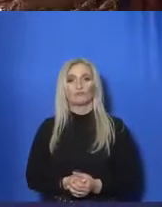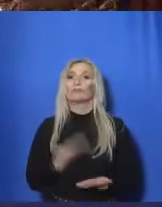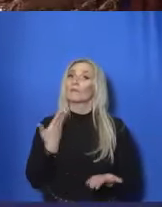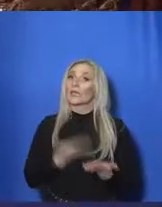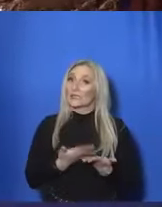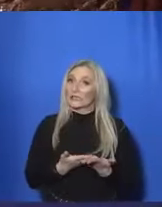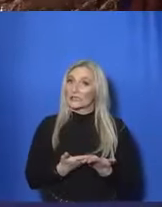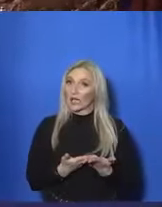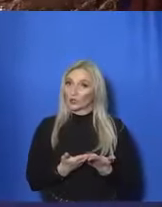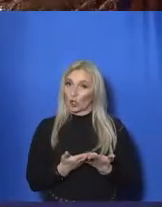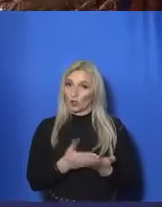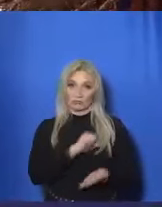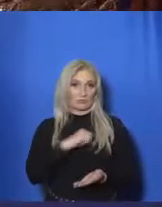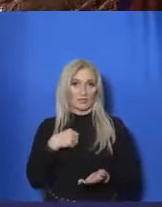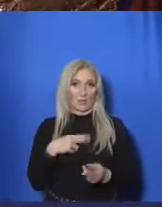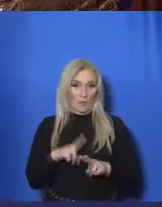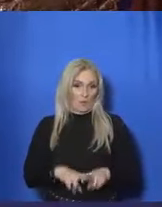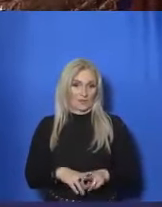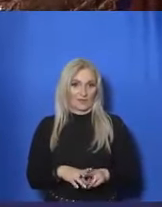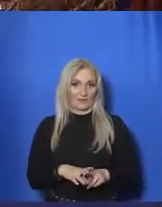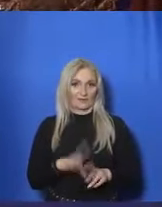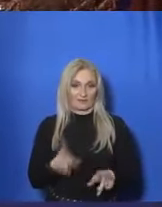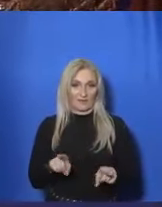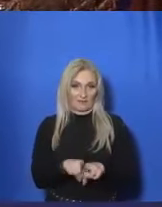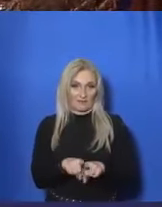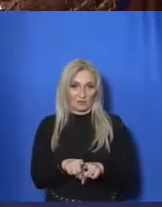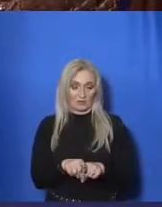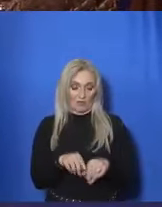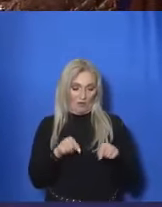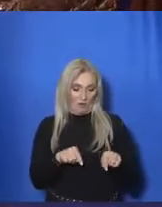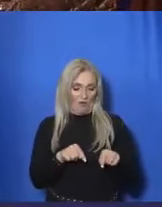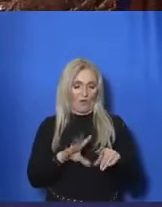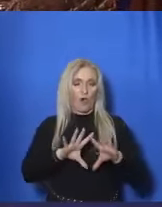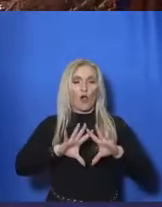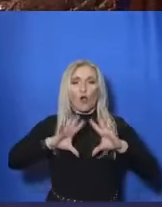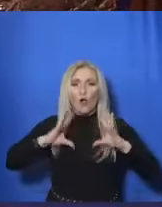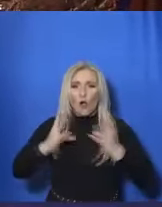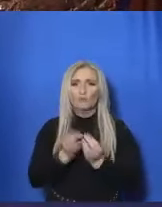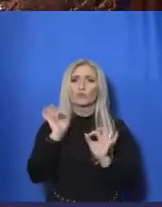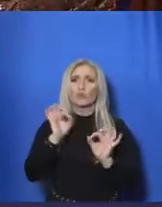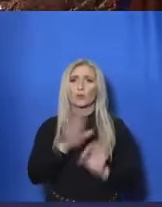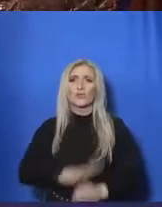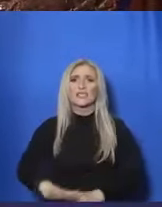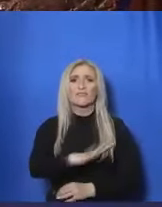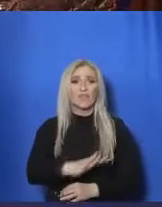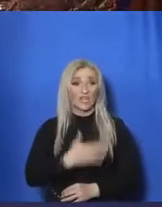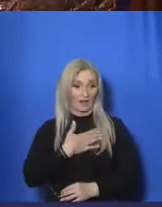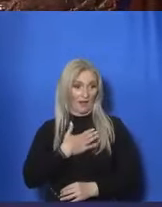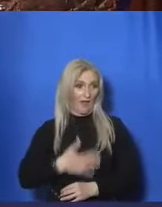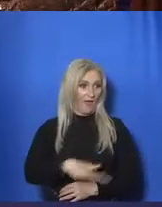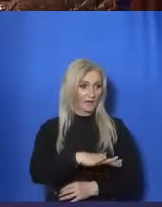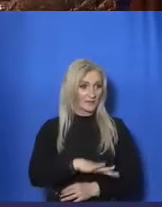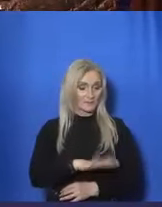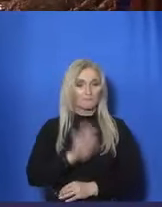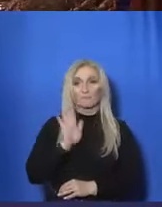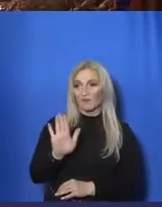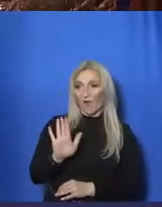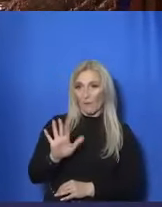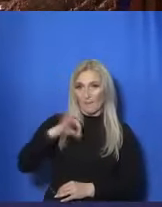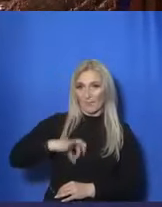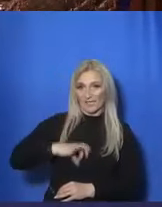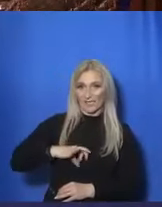Stoga nam onda samo preostaje da se za isto, a na opće dobro sviju nas, vama gospodine predsjedniče